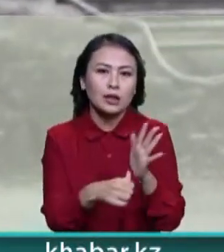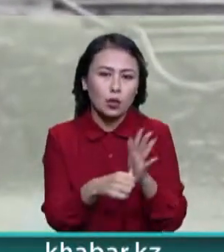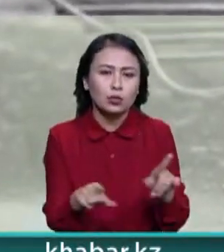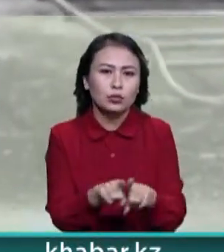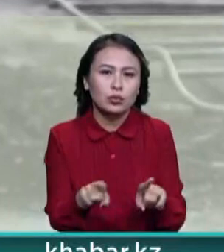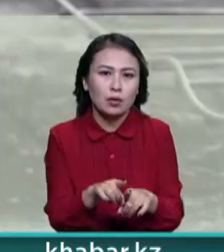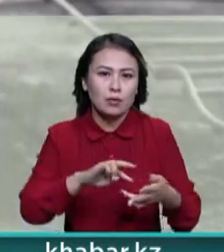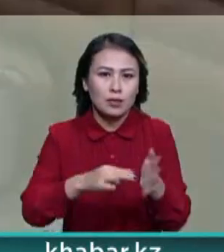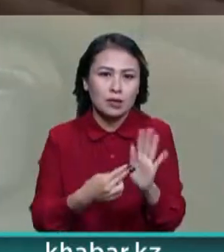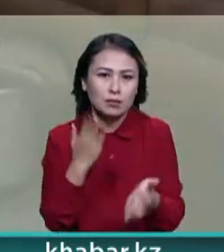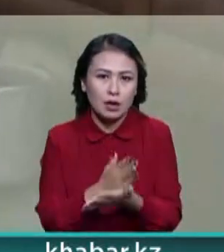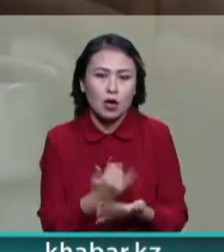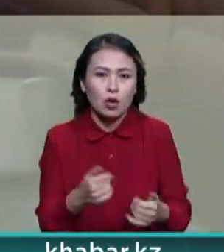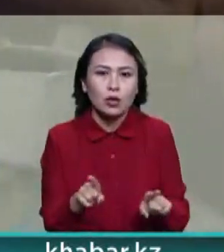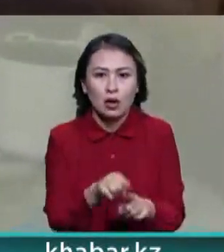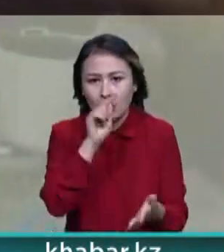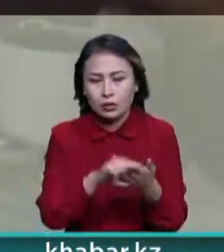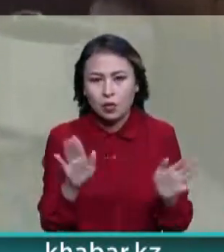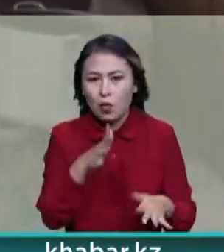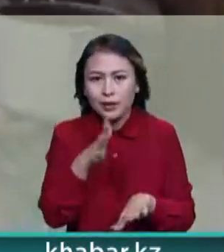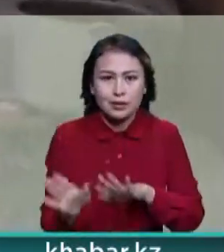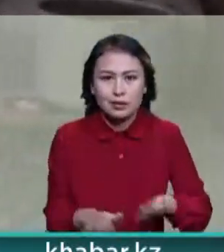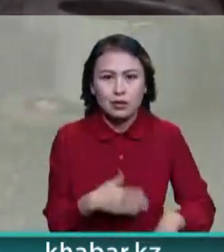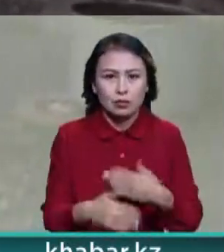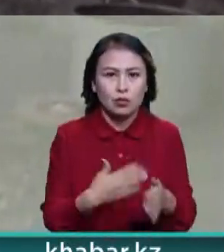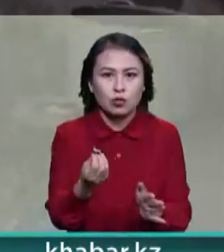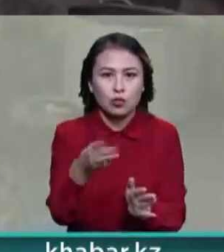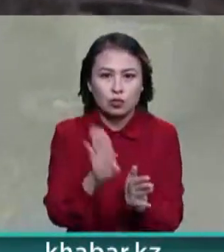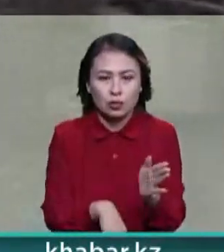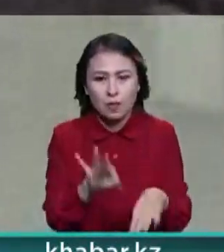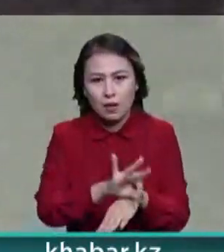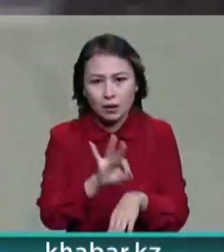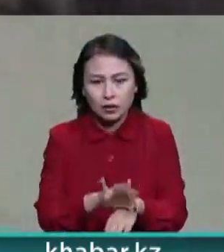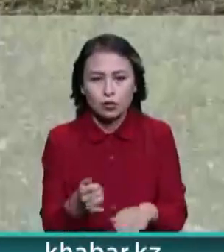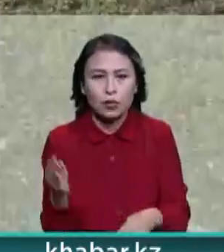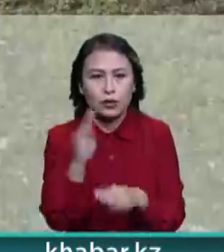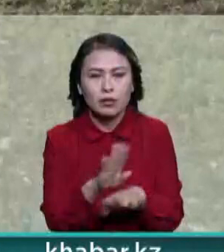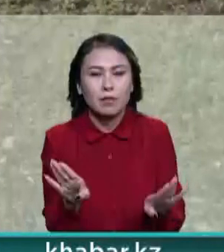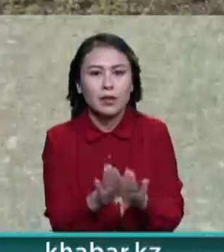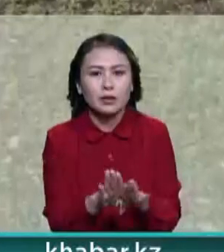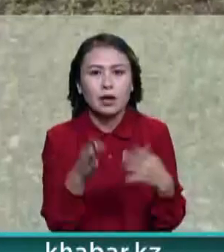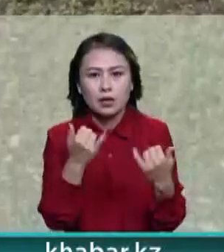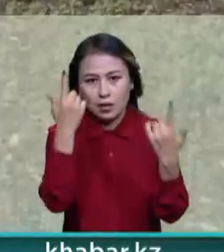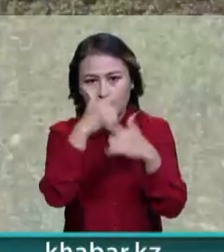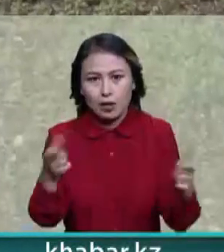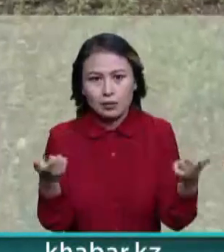енгізу жоспарланып отыр. Өйткені құс тұмауы уақыт өткен сайын расында өршіп бара жатыр. Дегенмен де карантин